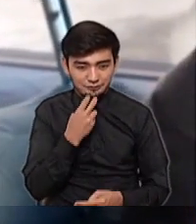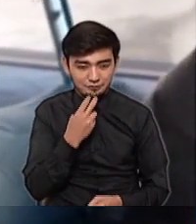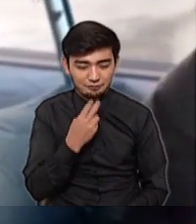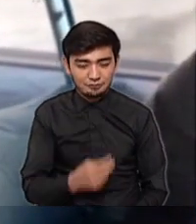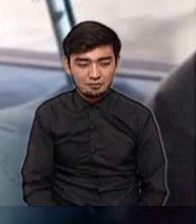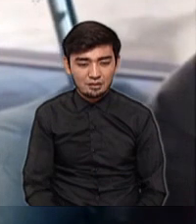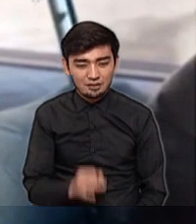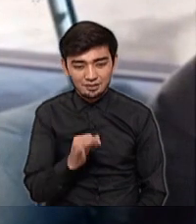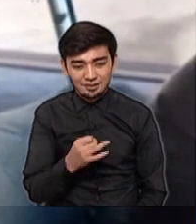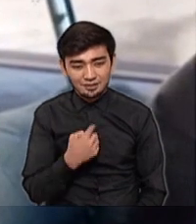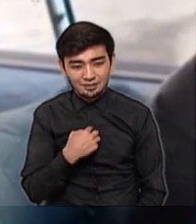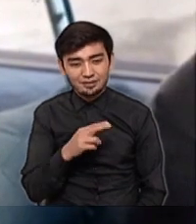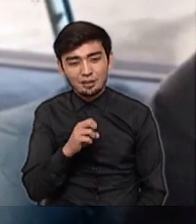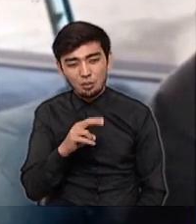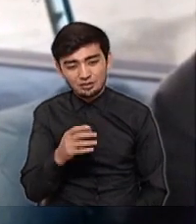конечно